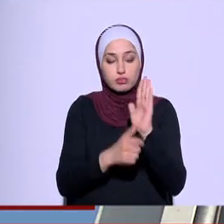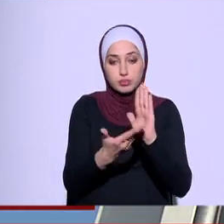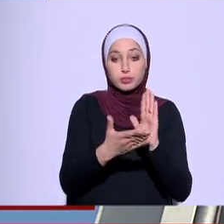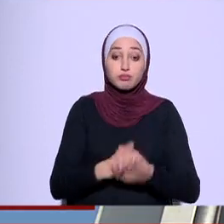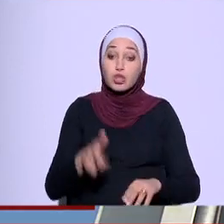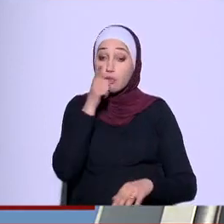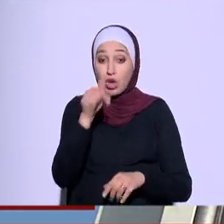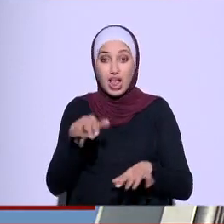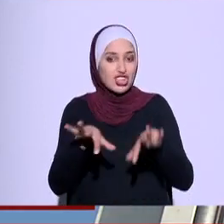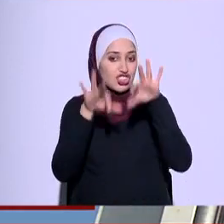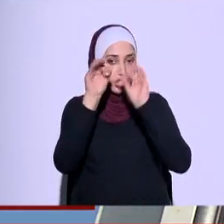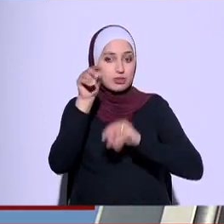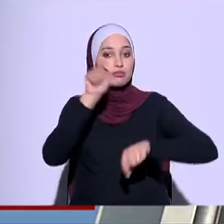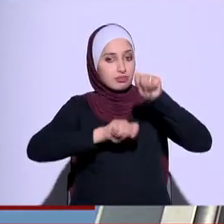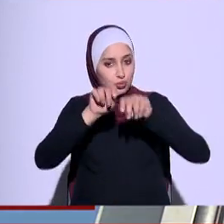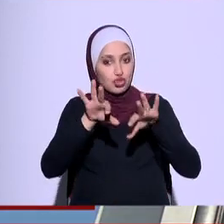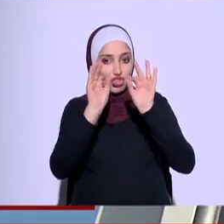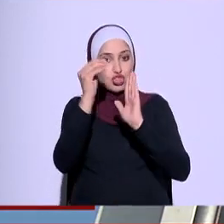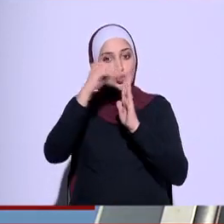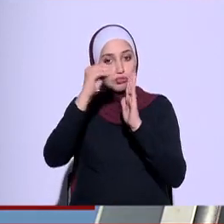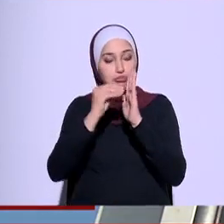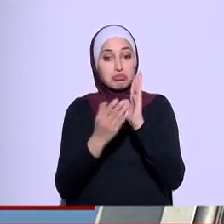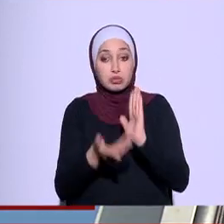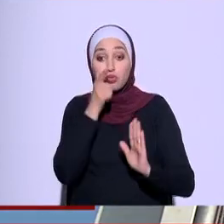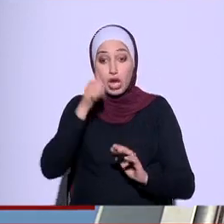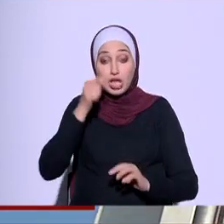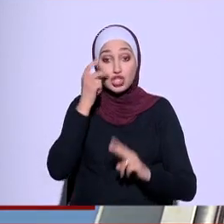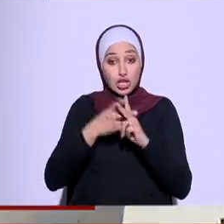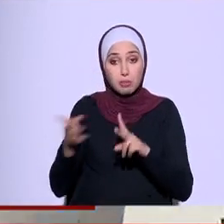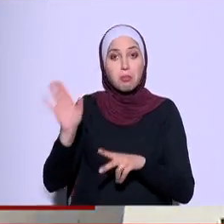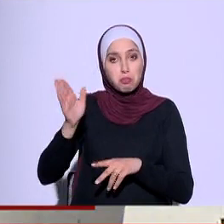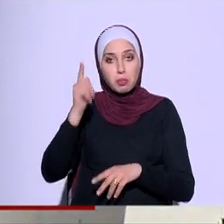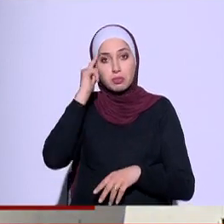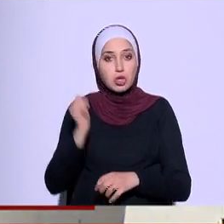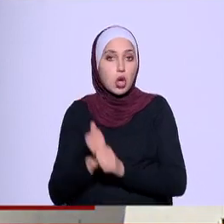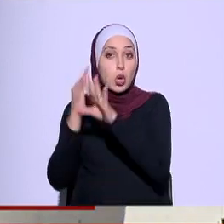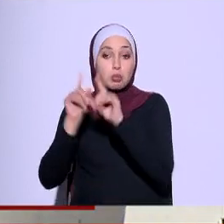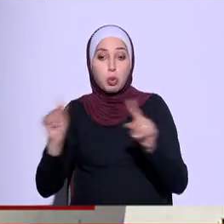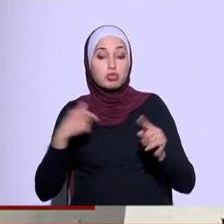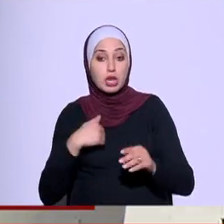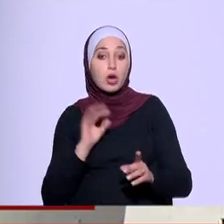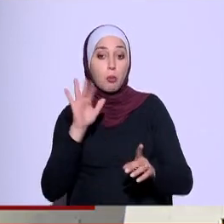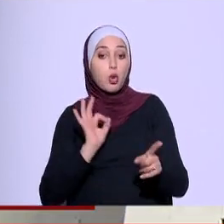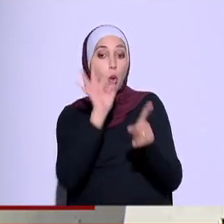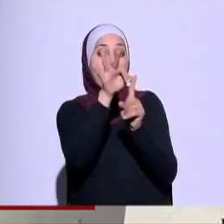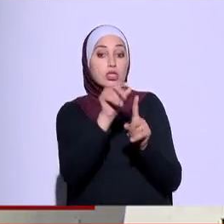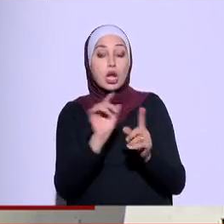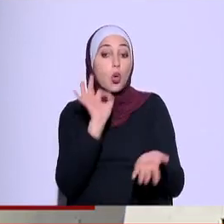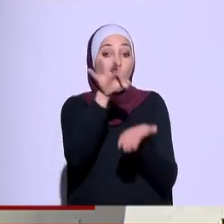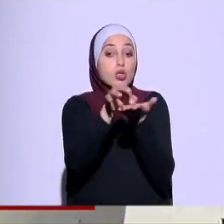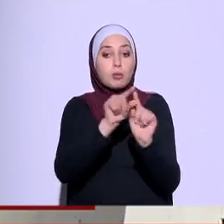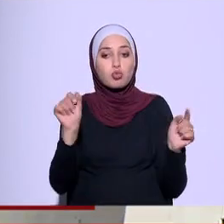خلال النسخة الجديدة من التطبيق أصبح بإمكان المواطنين إنشاء هوية رقمية تمكنهم من الوصول إلى سجلاتهم